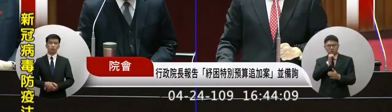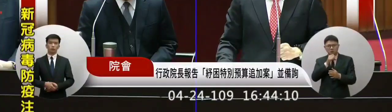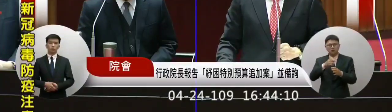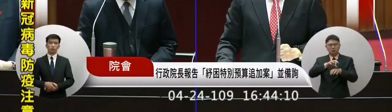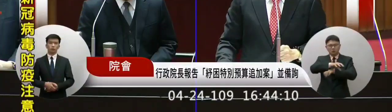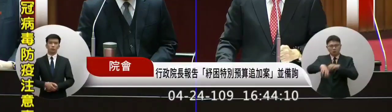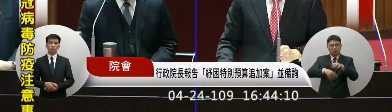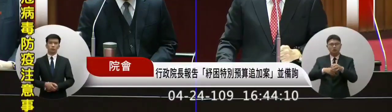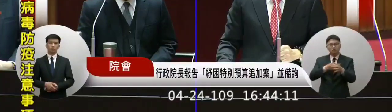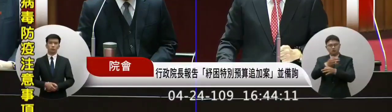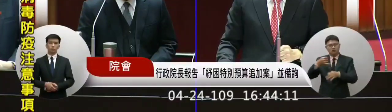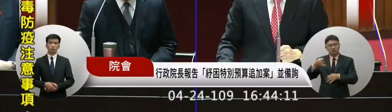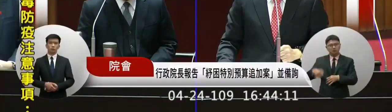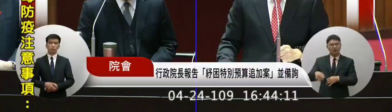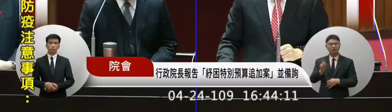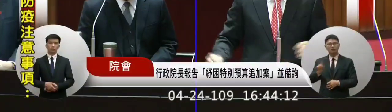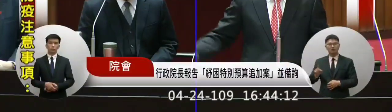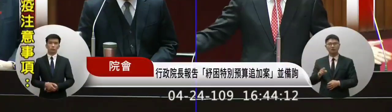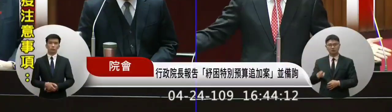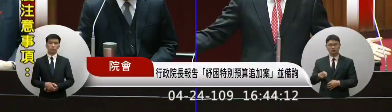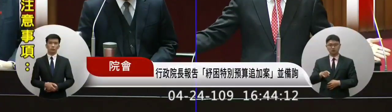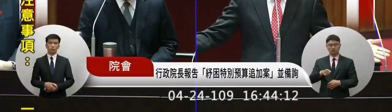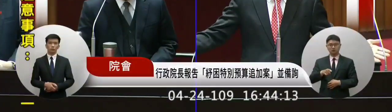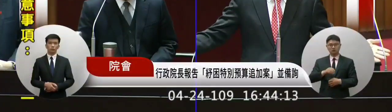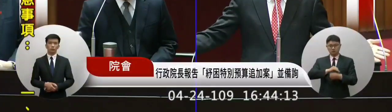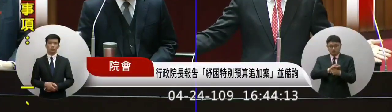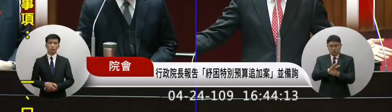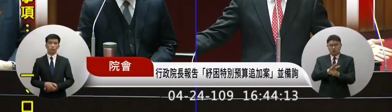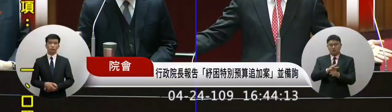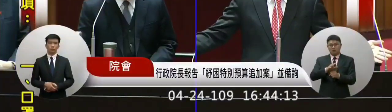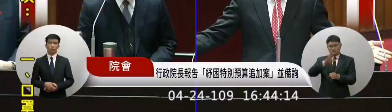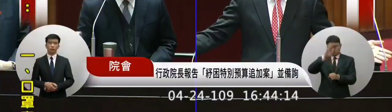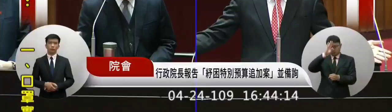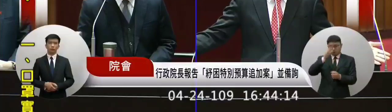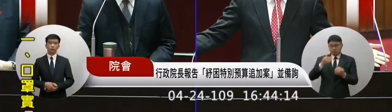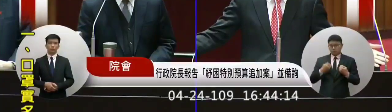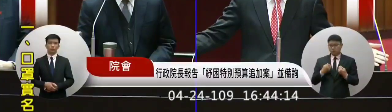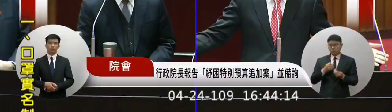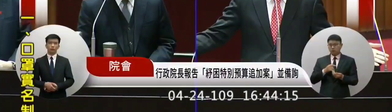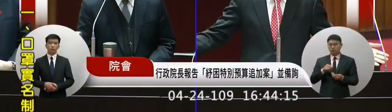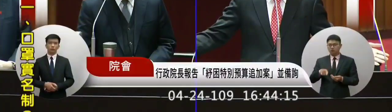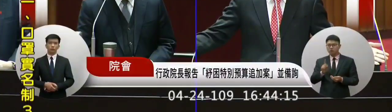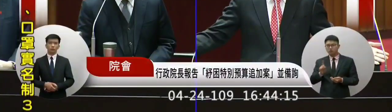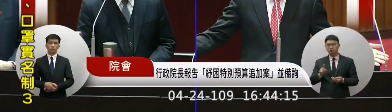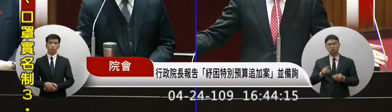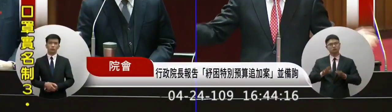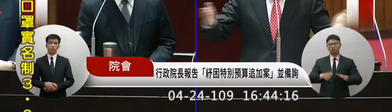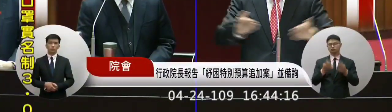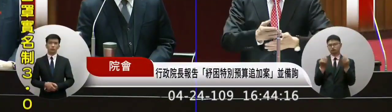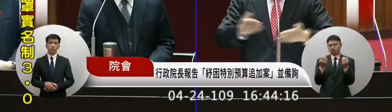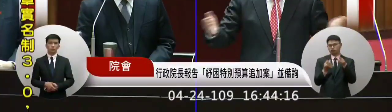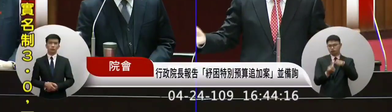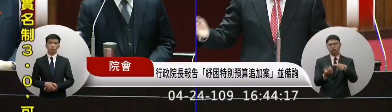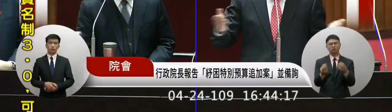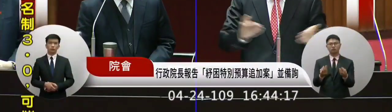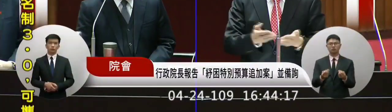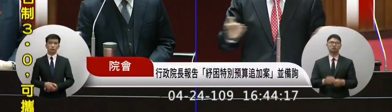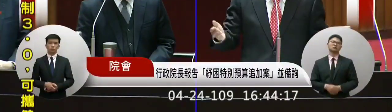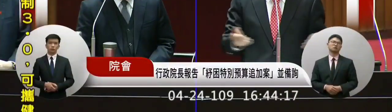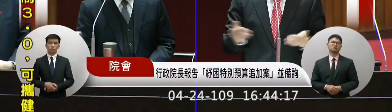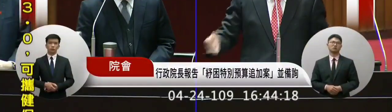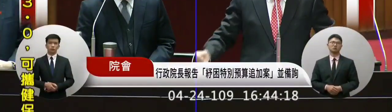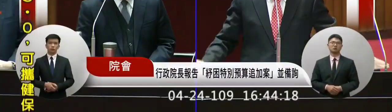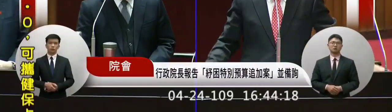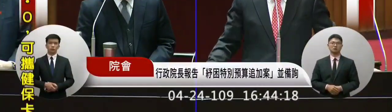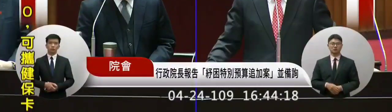人得到这新冠肺炎？不知道，这些数字现在都被掩盖。所以未来的整个